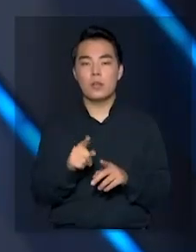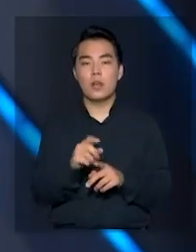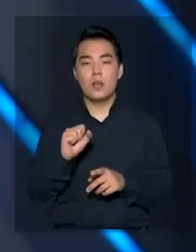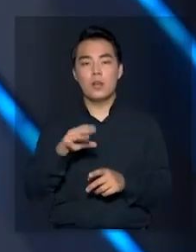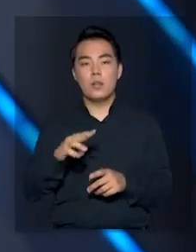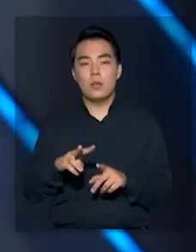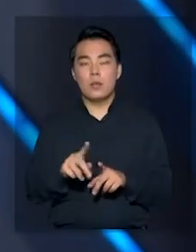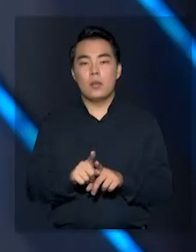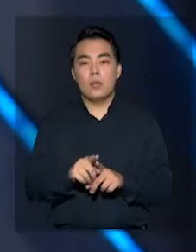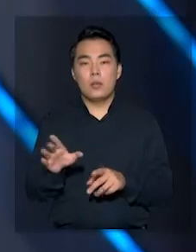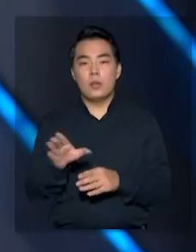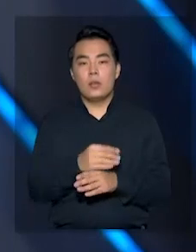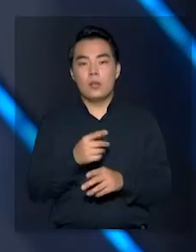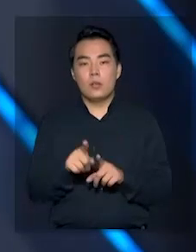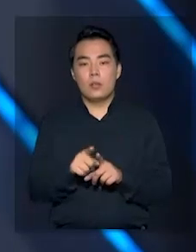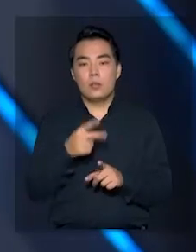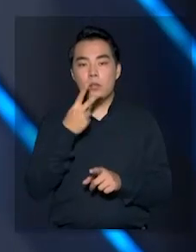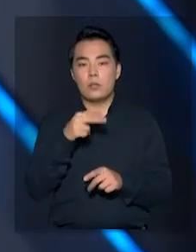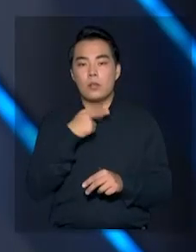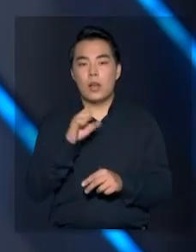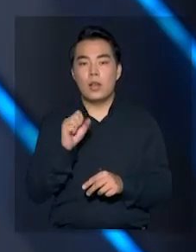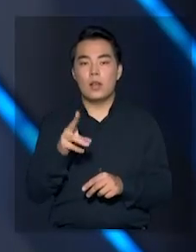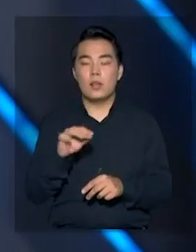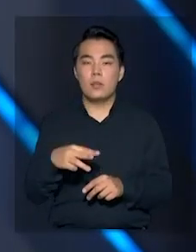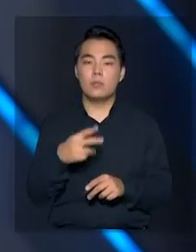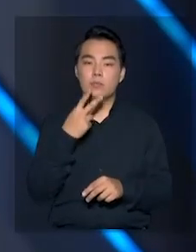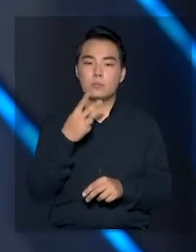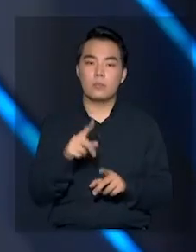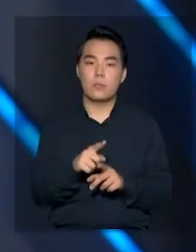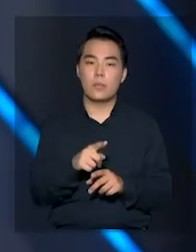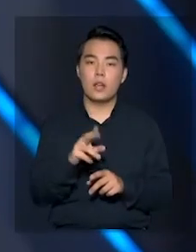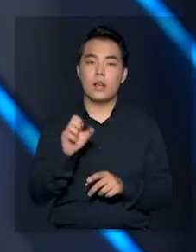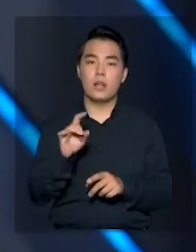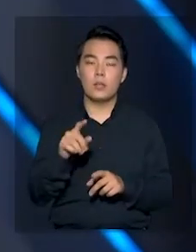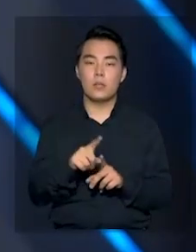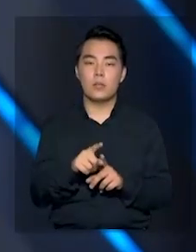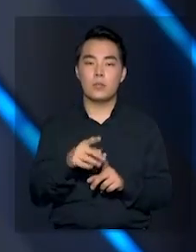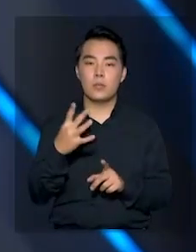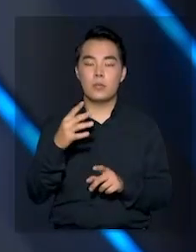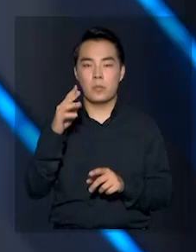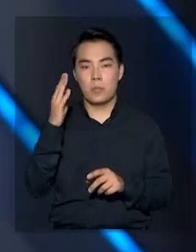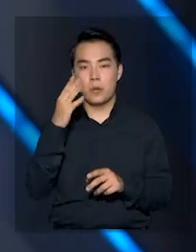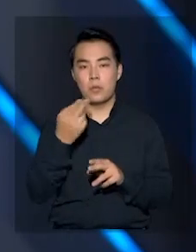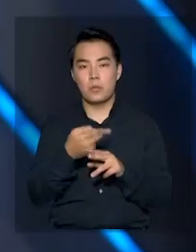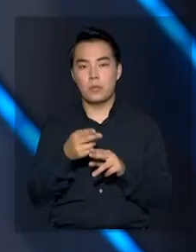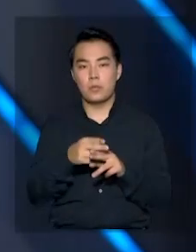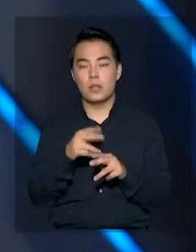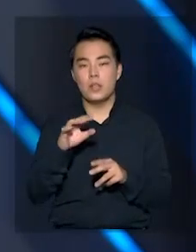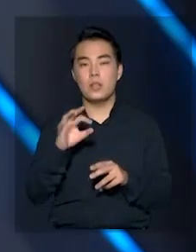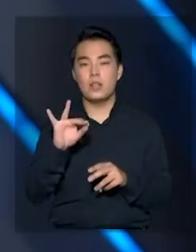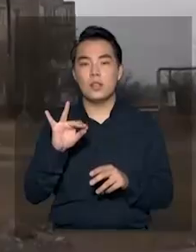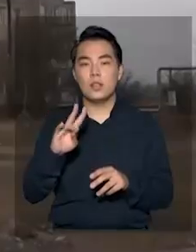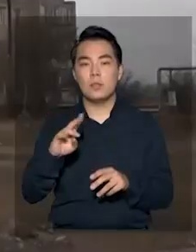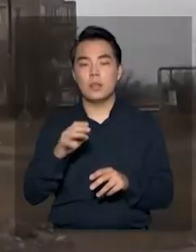мен бөлім басшыларынан бөлек, бұрын соңды әкім қараларда болмаған төрт бас инспекторы бар. Бас